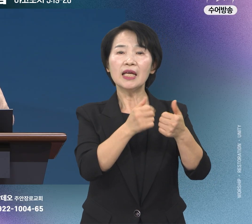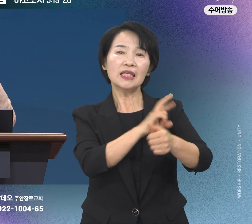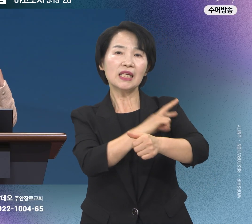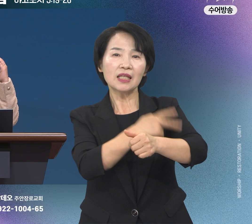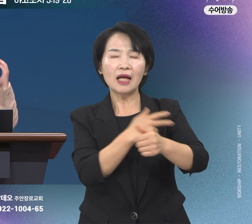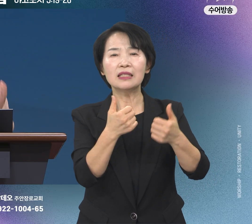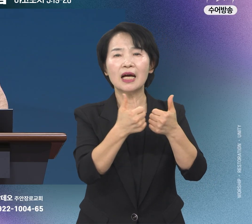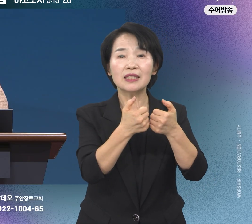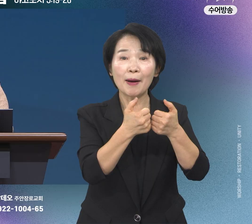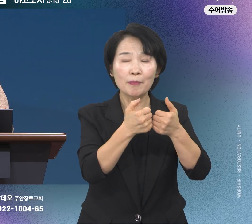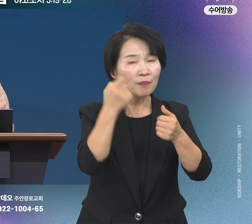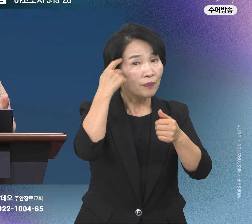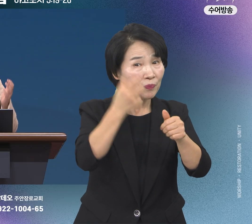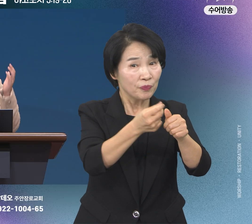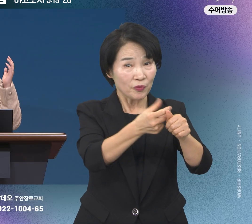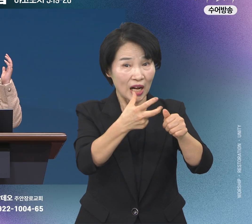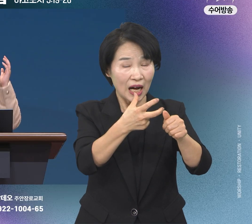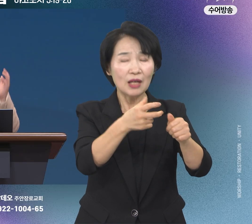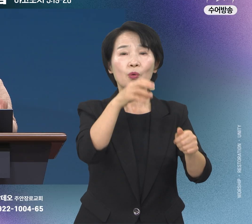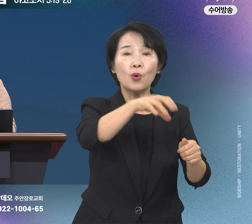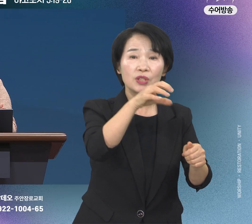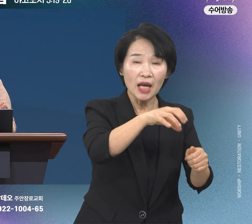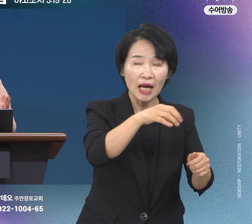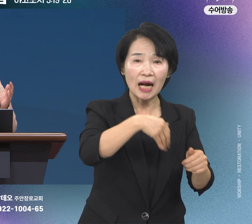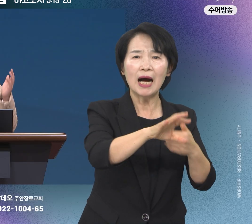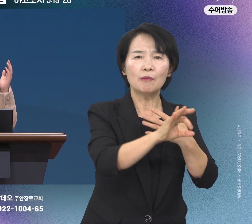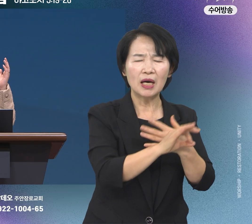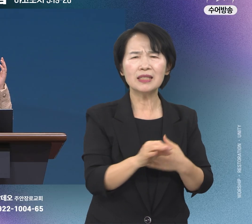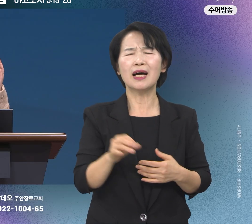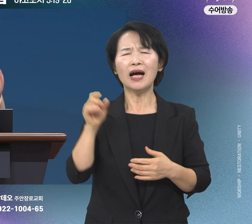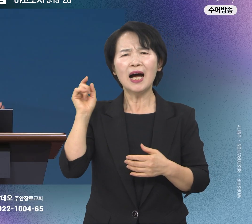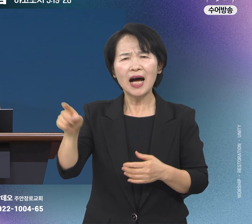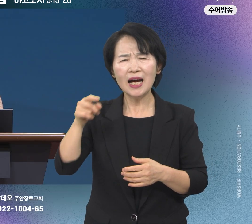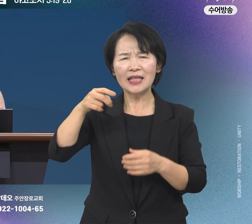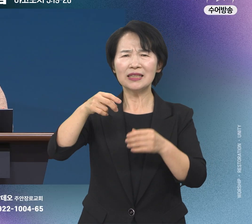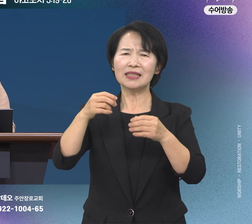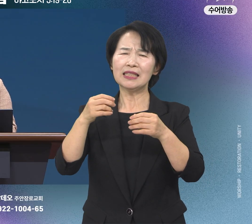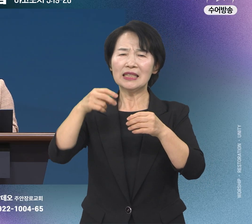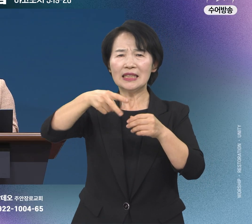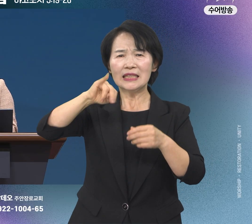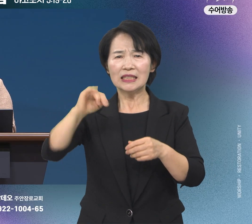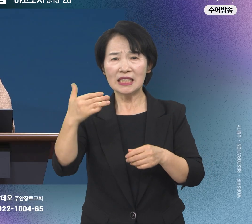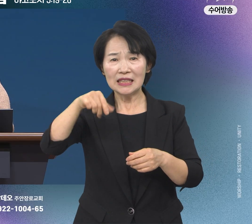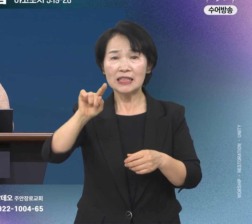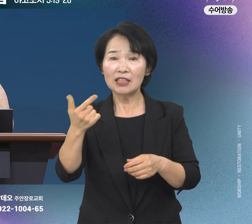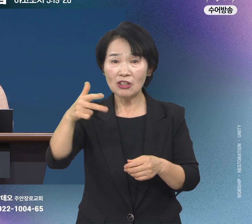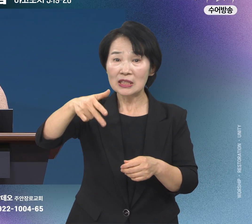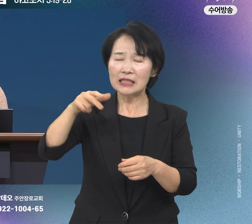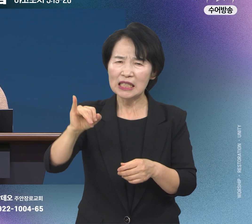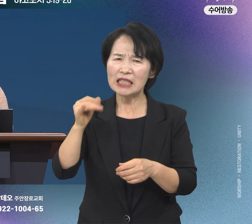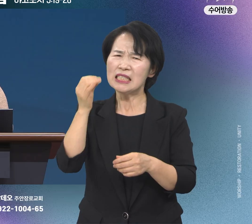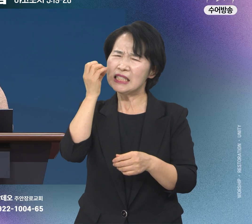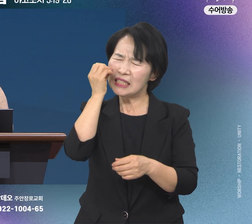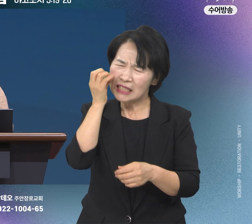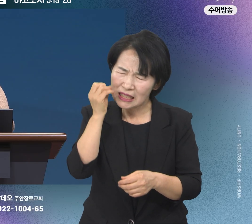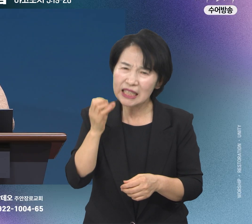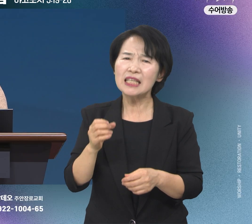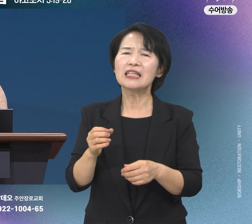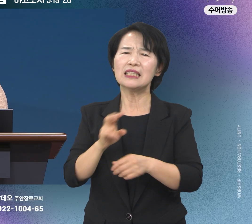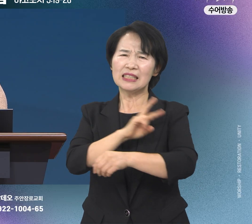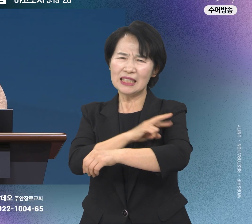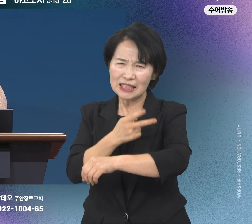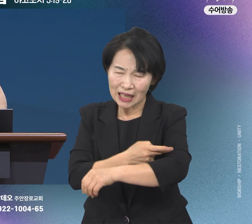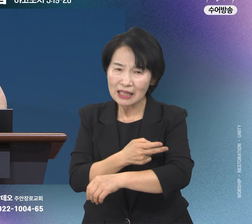이 신천지가 사기판이다, 신천지는 거짓이다, 하나님의 나라가 아니다 라고 이야기를 하니까 이단 상담소는